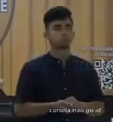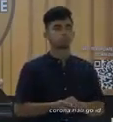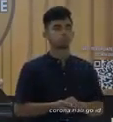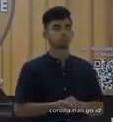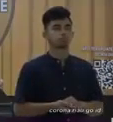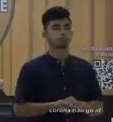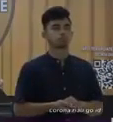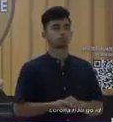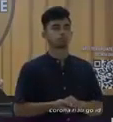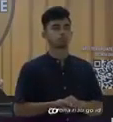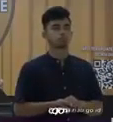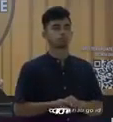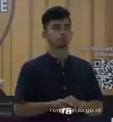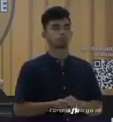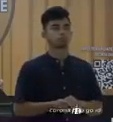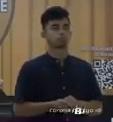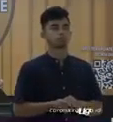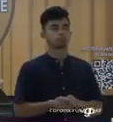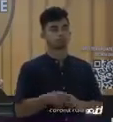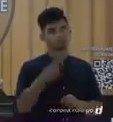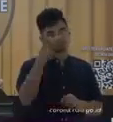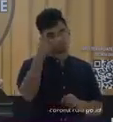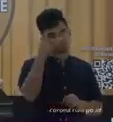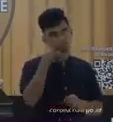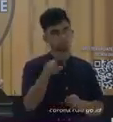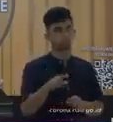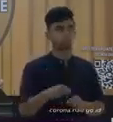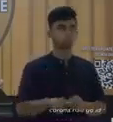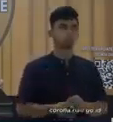Artinya yang saya sampaikan juga berdasarkan profesionalnya.